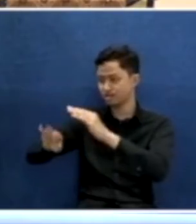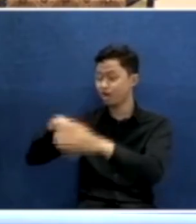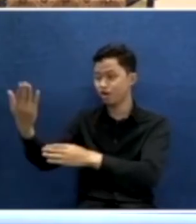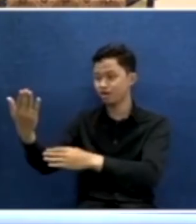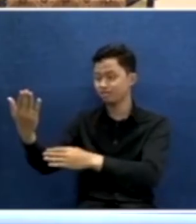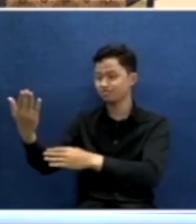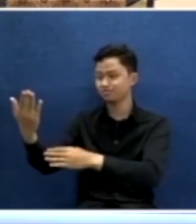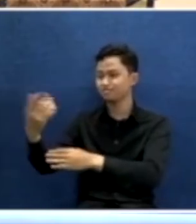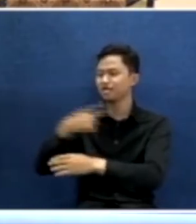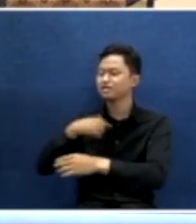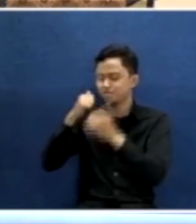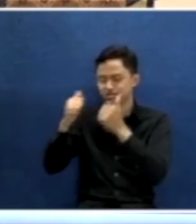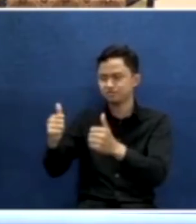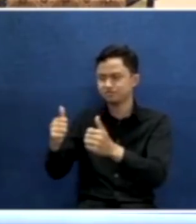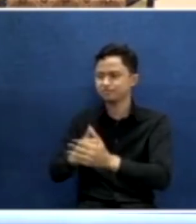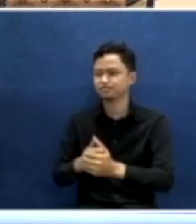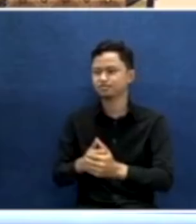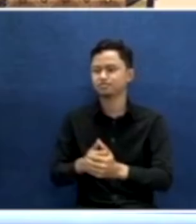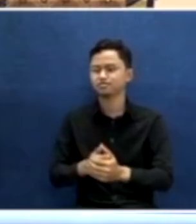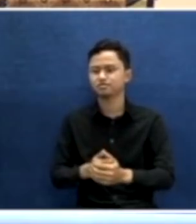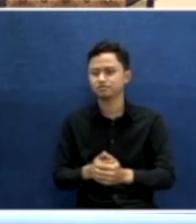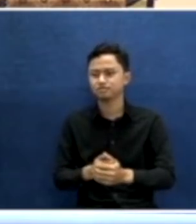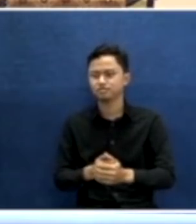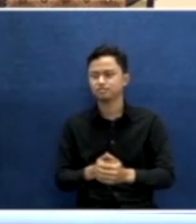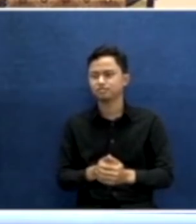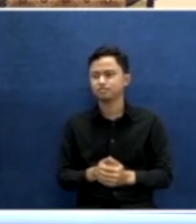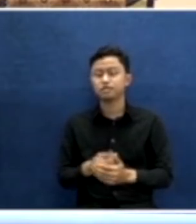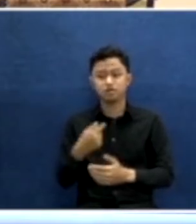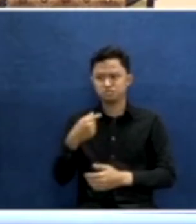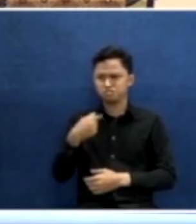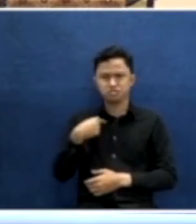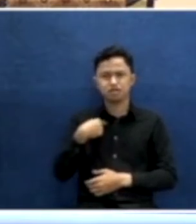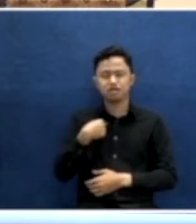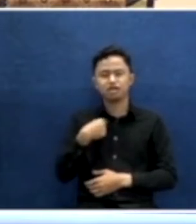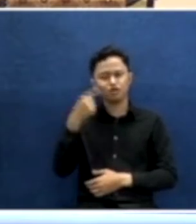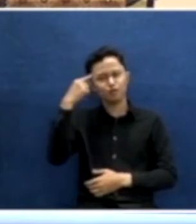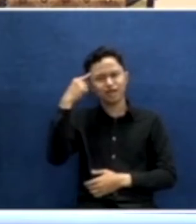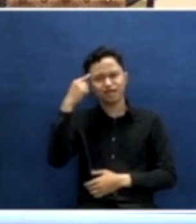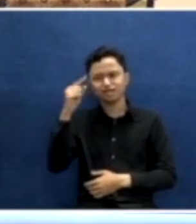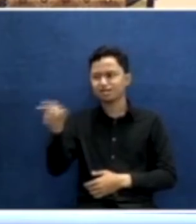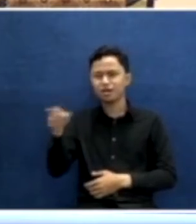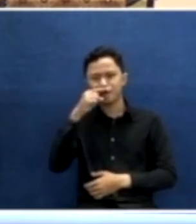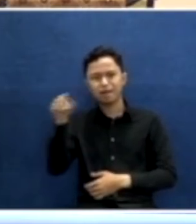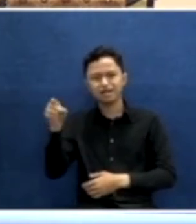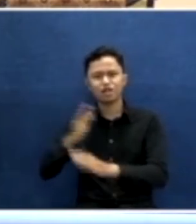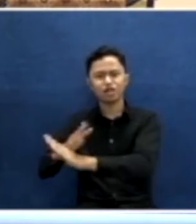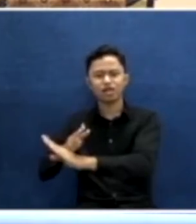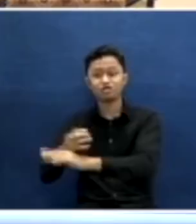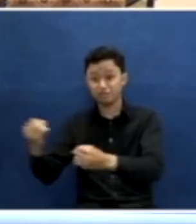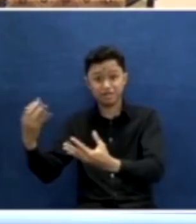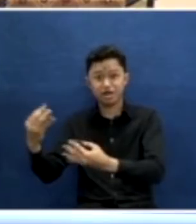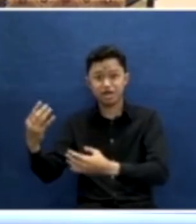hai sang Ustad itu cerita sama saya saya tuh nangkanya Ustad pasti beliau menolak karena permintaan saya ekstrim Ustad ternyata bapak itu berkata